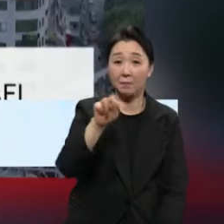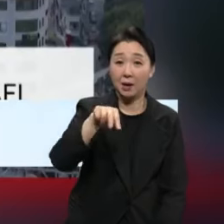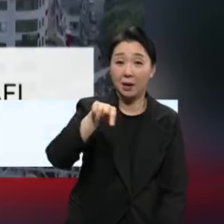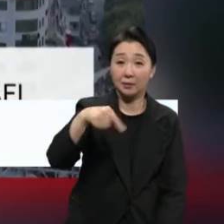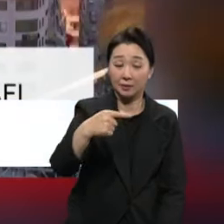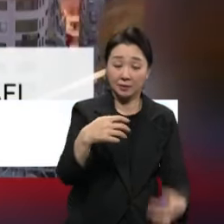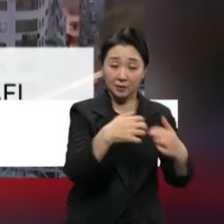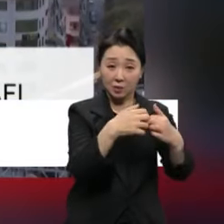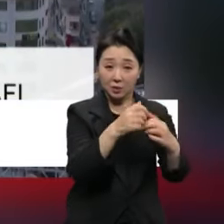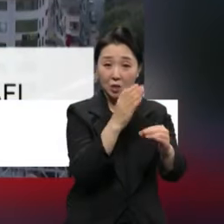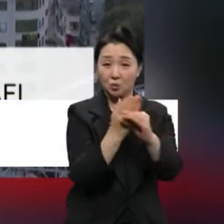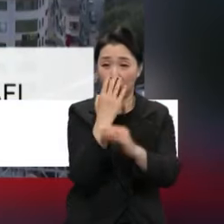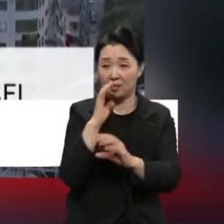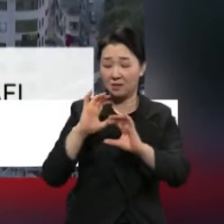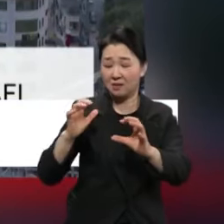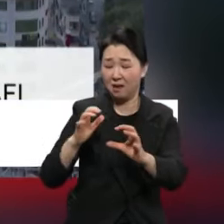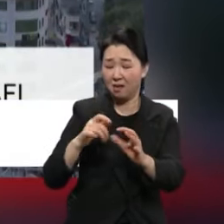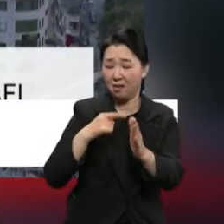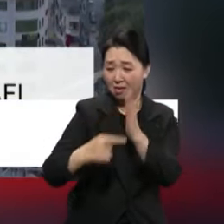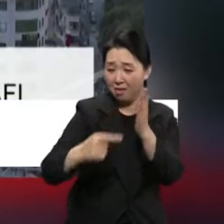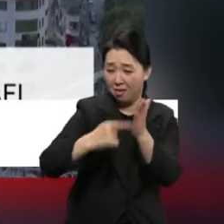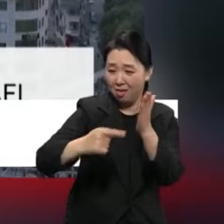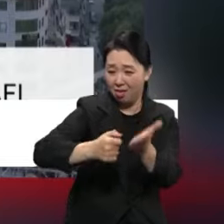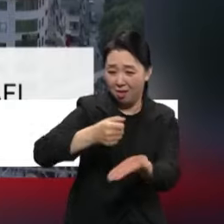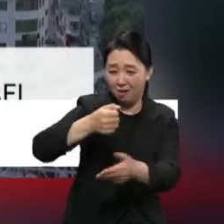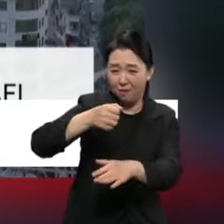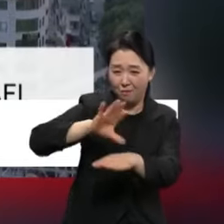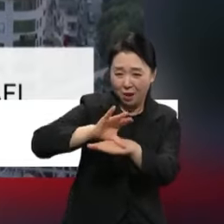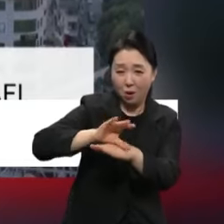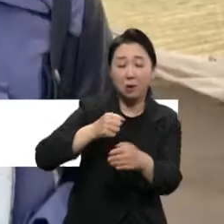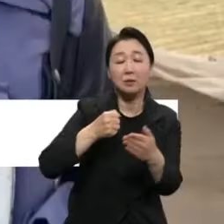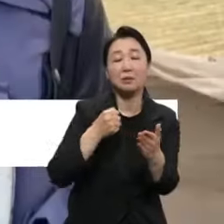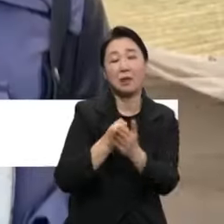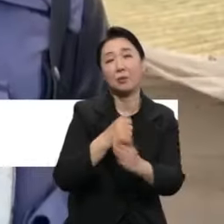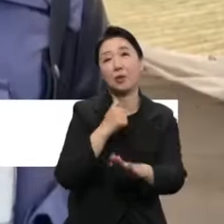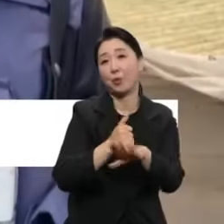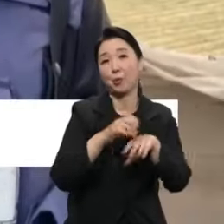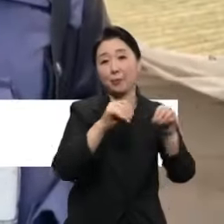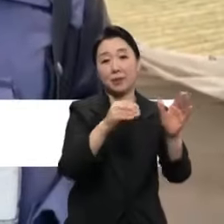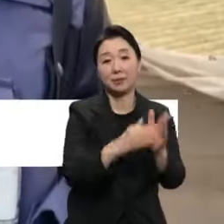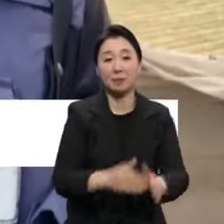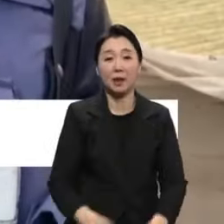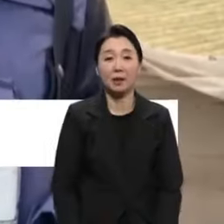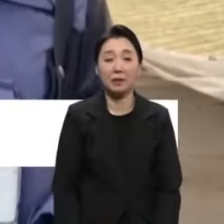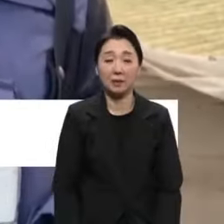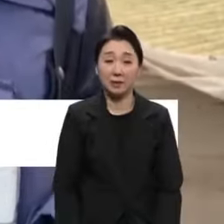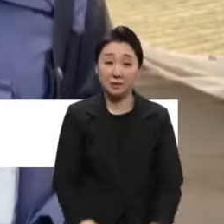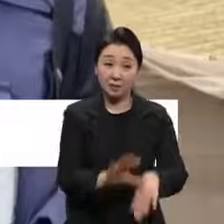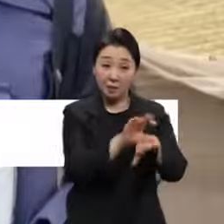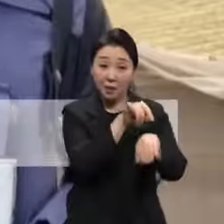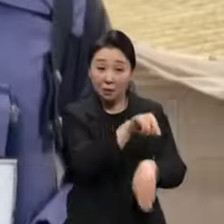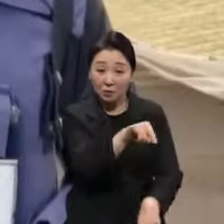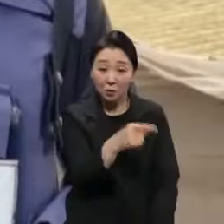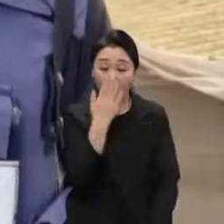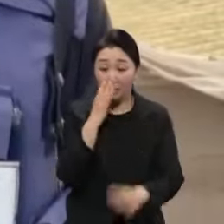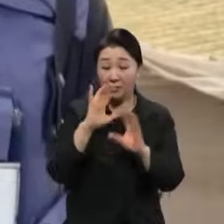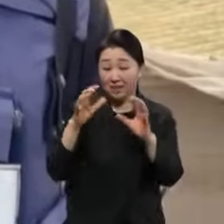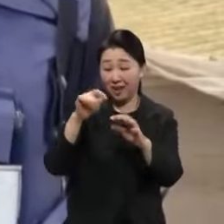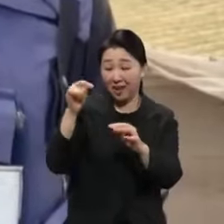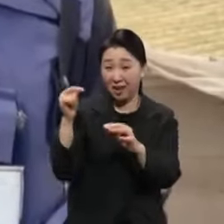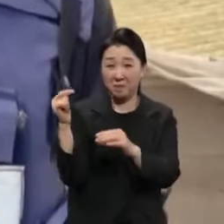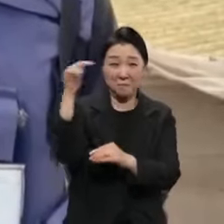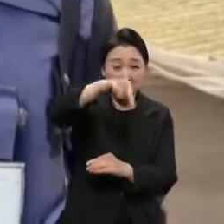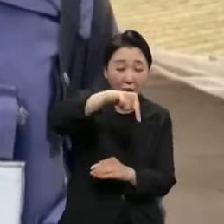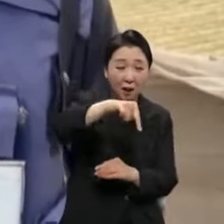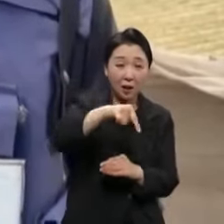와중에 이스라엘의 불리한 보도를 해왔다는 판단에 따른 조치입니다. 지난 2월 알자지라 방송이 이스라엘 공습으로 자사